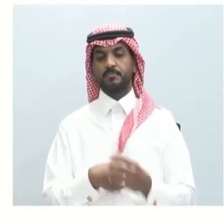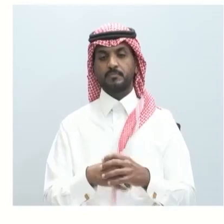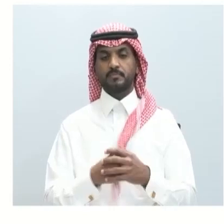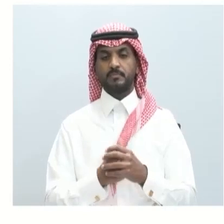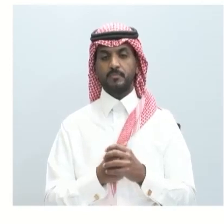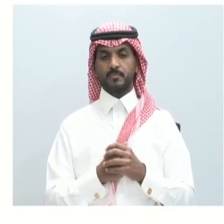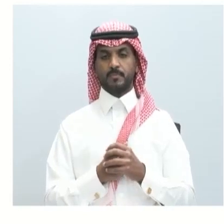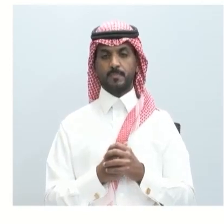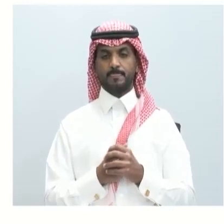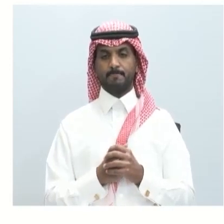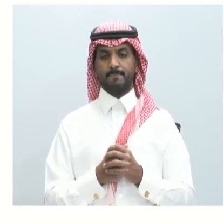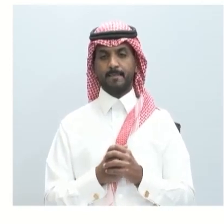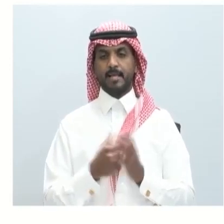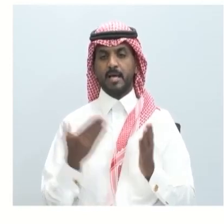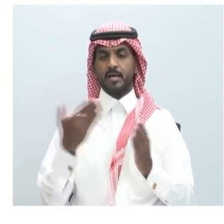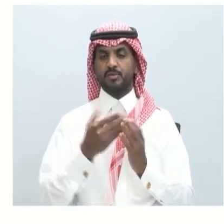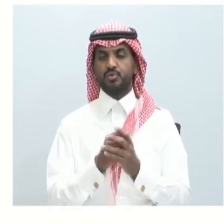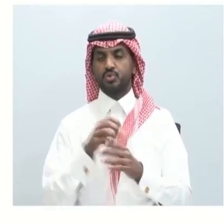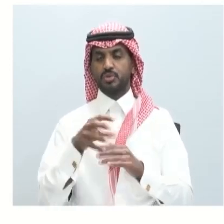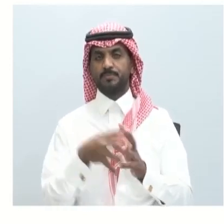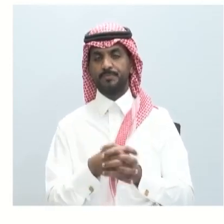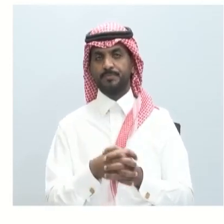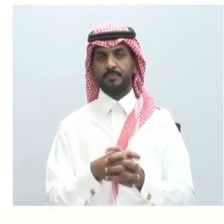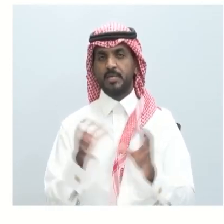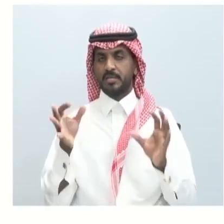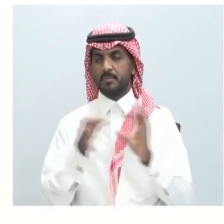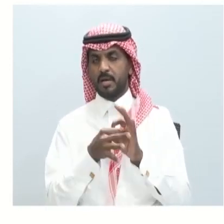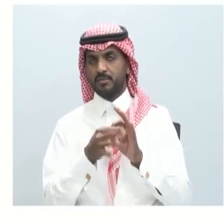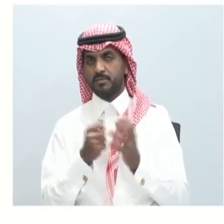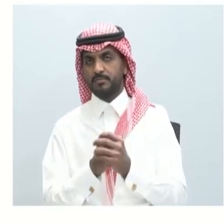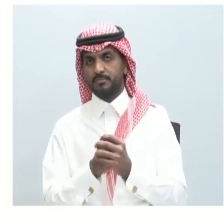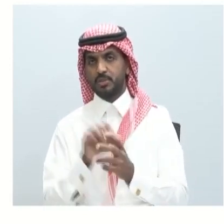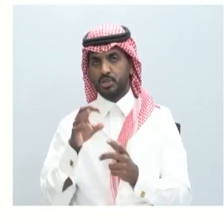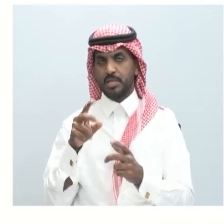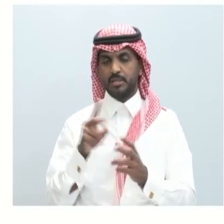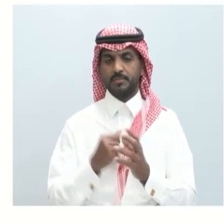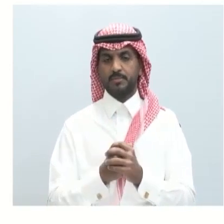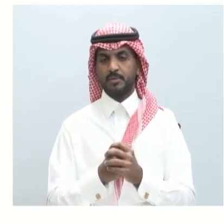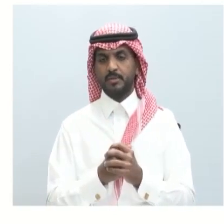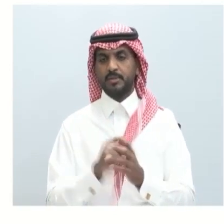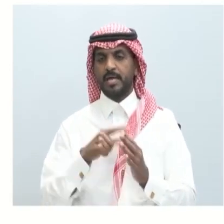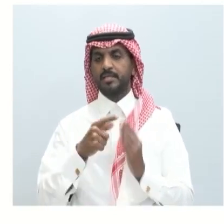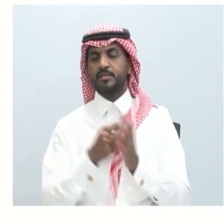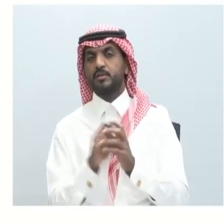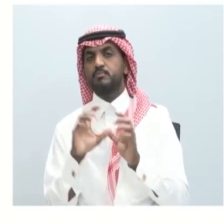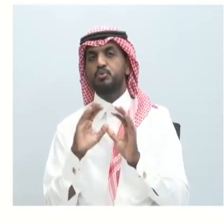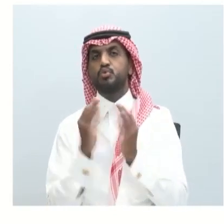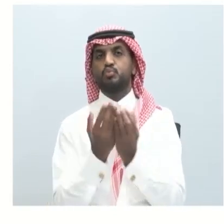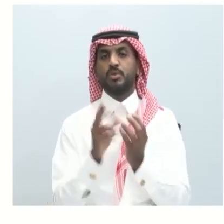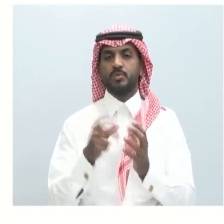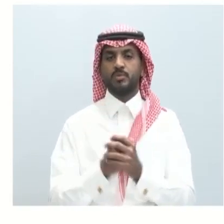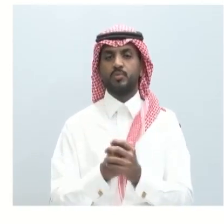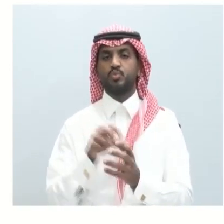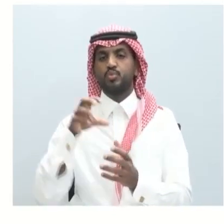واحده في اخر جزئيات درس ارتباط الجينات وال المجموعات الكروموسوميه عندما نتكلم عن تعدد المجموعه الكروموسوميه هي